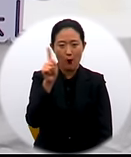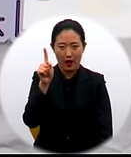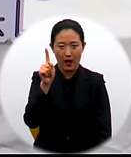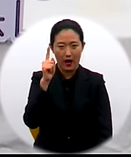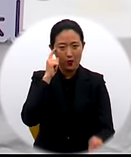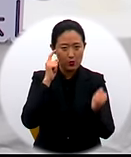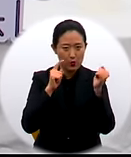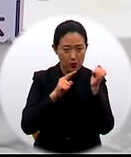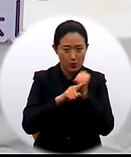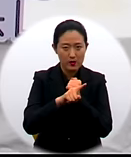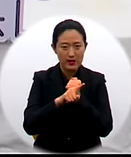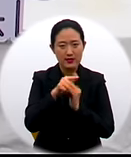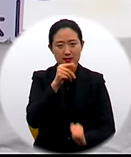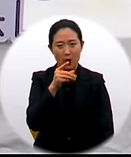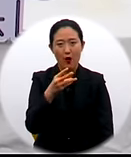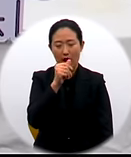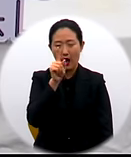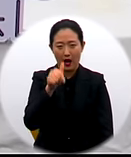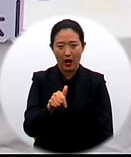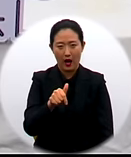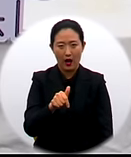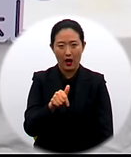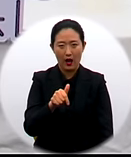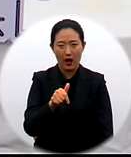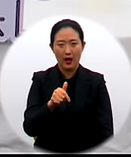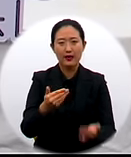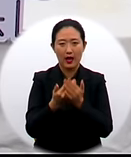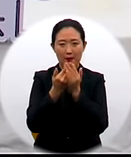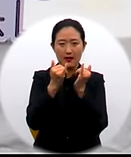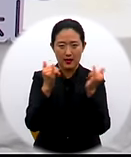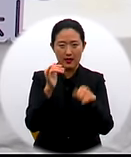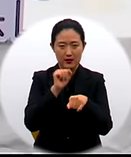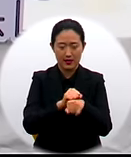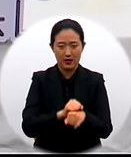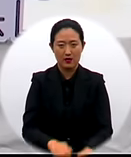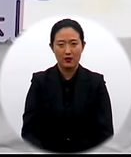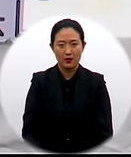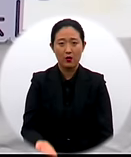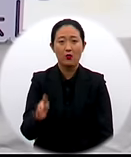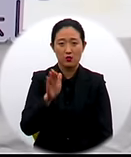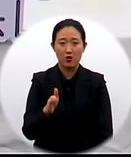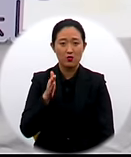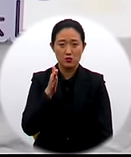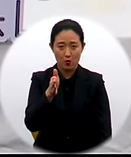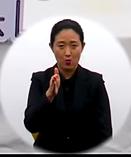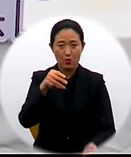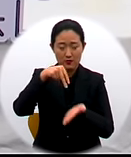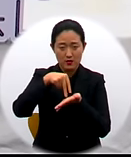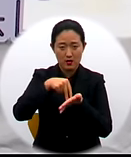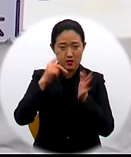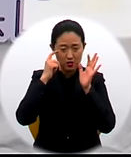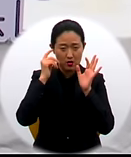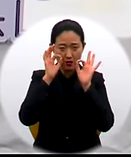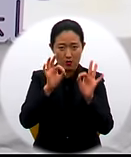철학과예요. 철학과에서도 논리철학을 전공하는 친구들이 굉장히 높은 수준으로 훌륭한 개발자가 될 확률이 높습니다.